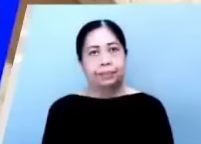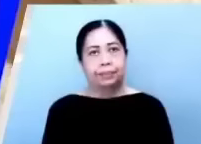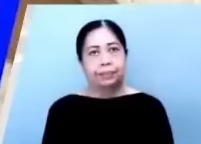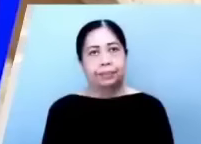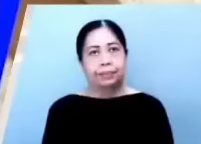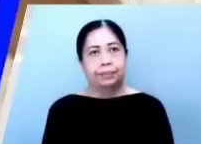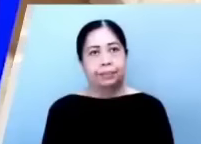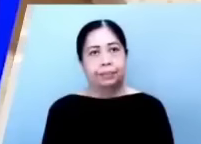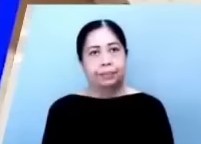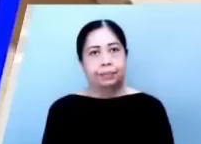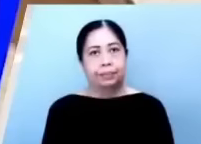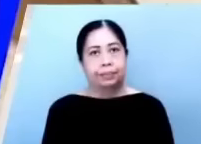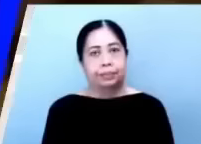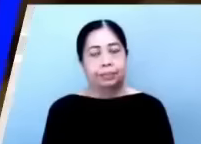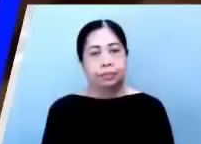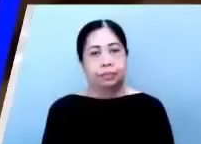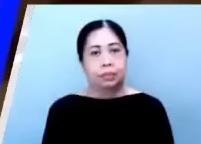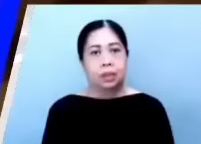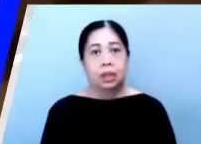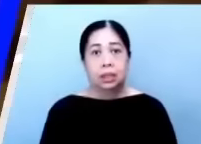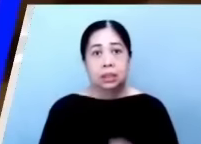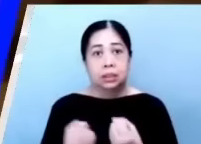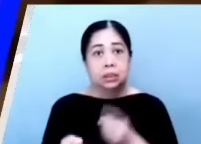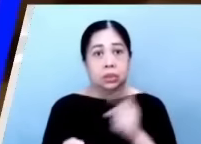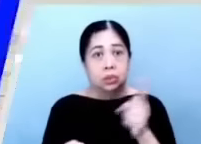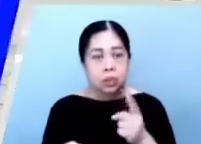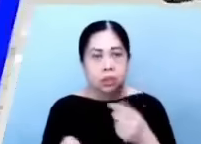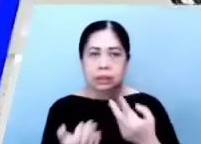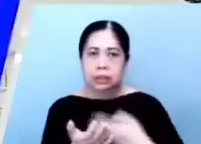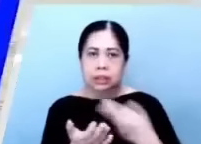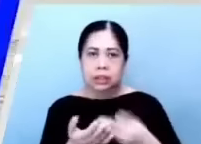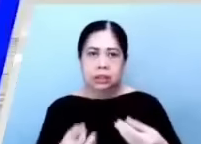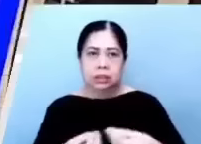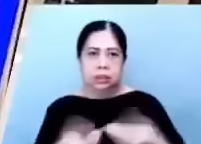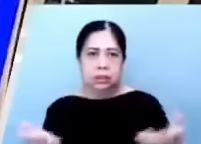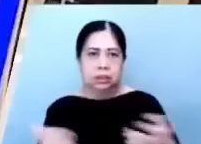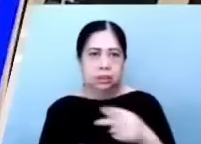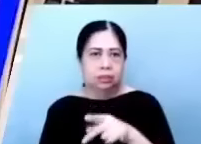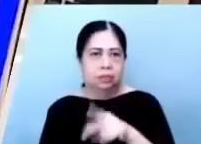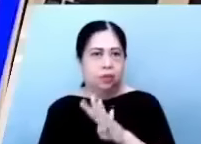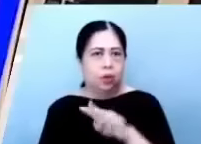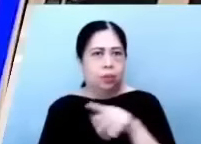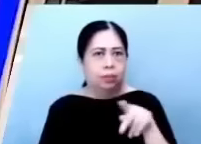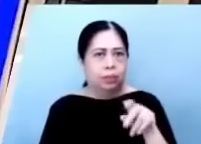Mungkahing bigas ang ipamahaging ayuda sa ilalim ng Pantawid Pamilyang Pilipino Program of